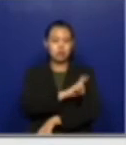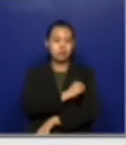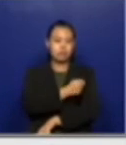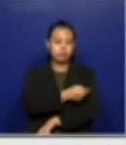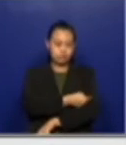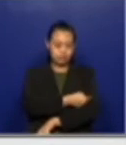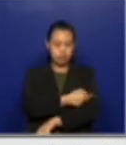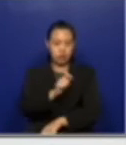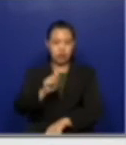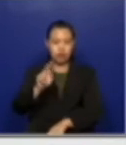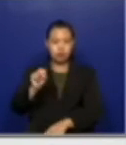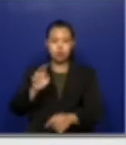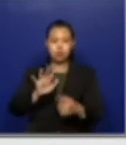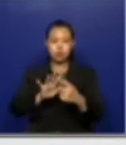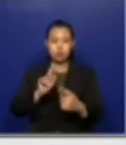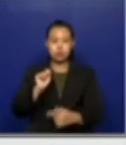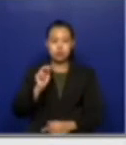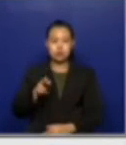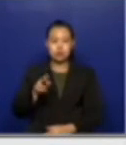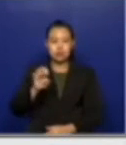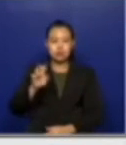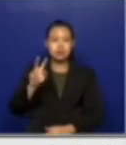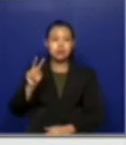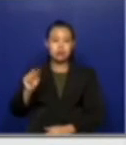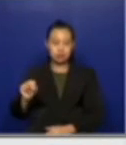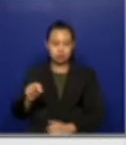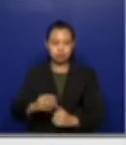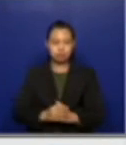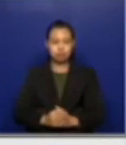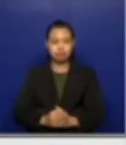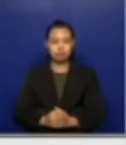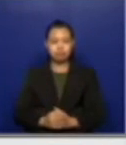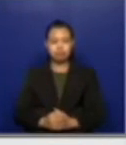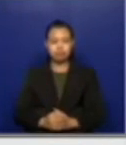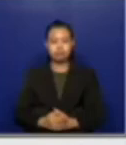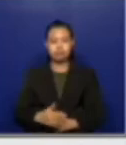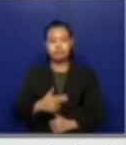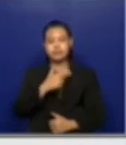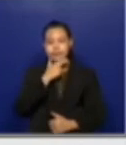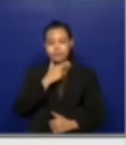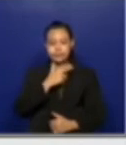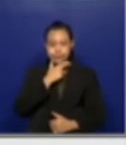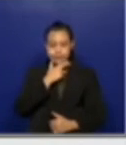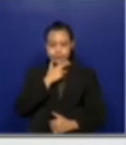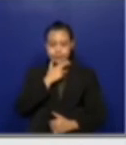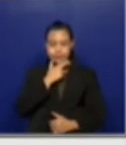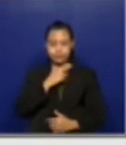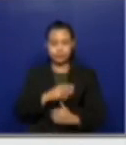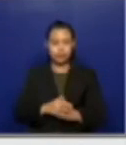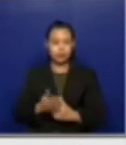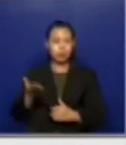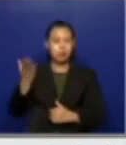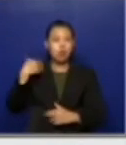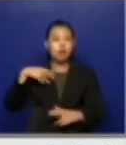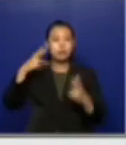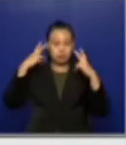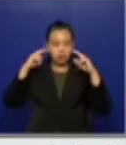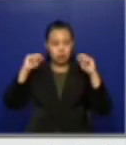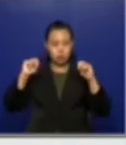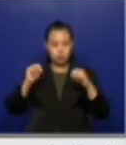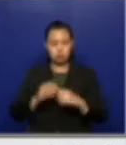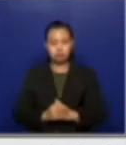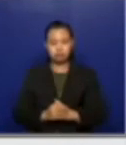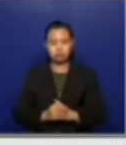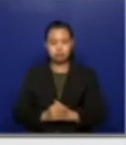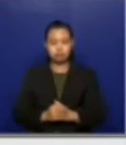ขท่านอภิสิทธิ์เวชชาชีวะก็เป็นอดีตนายกรัฐมนตรีคุณหญิงสุด